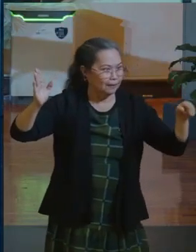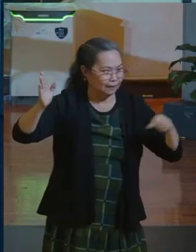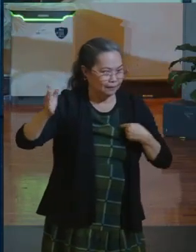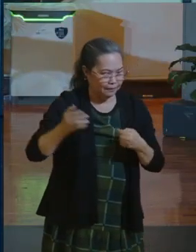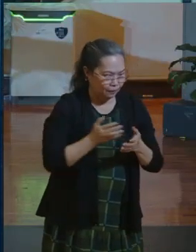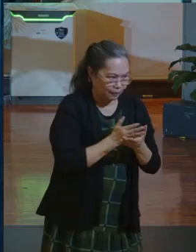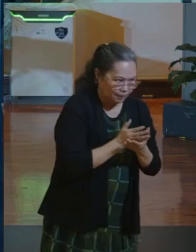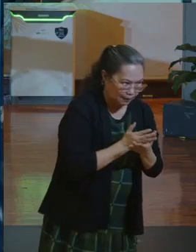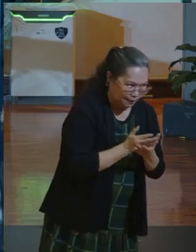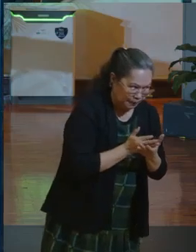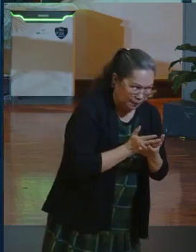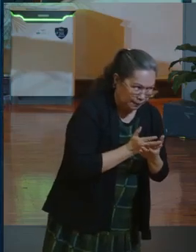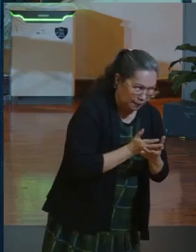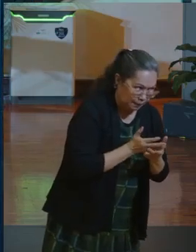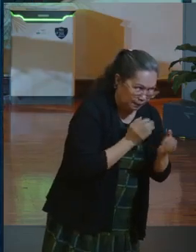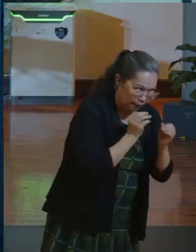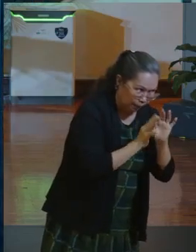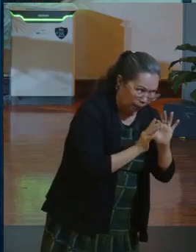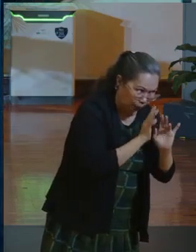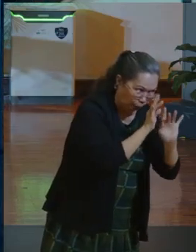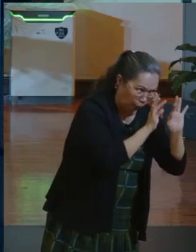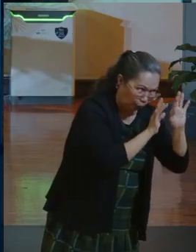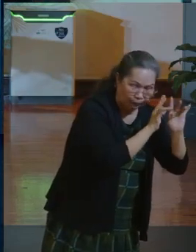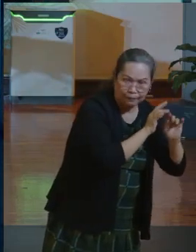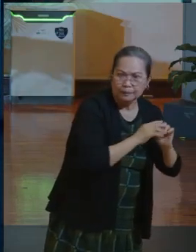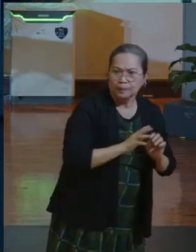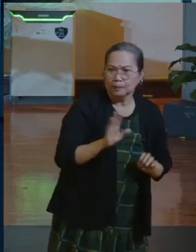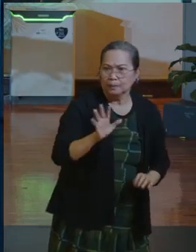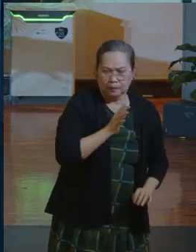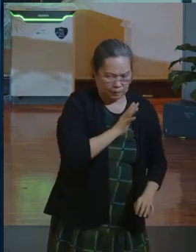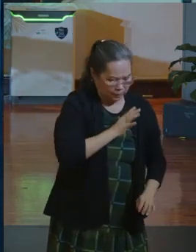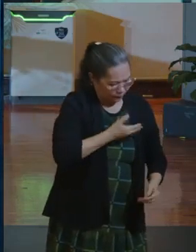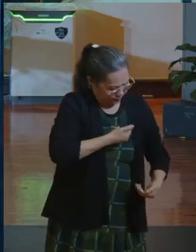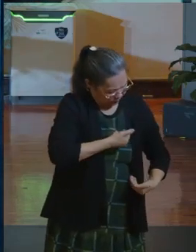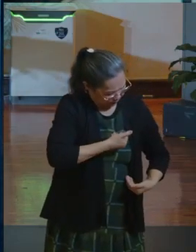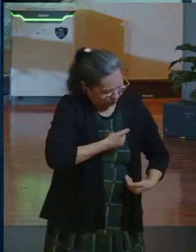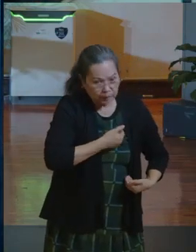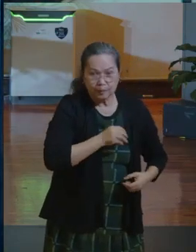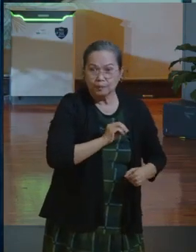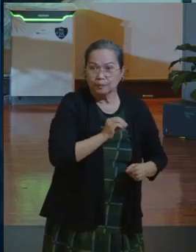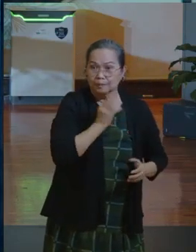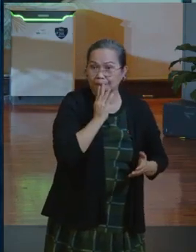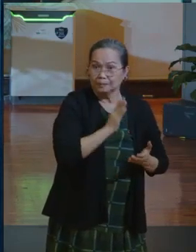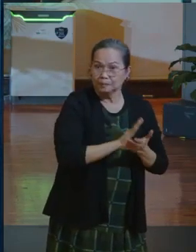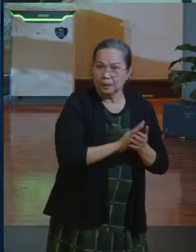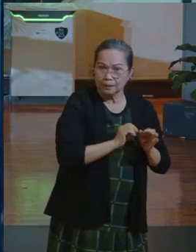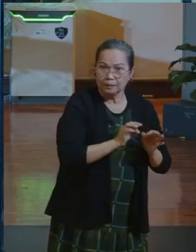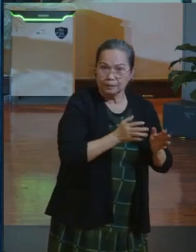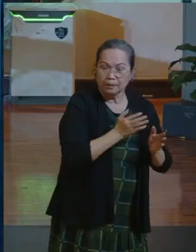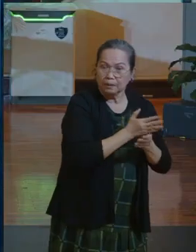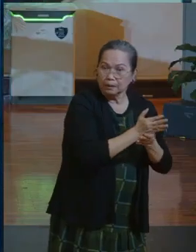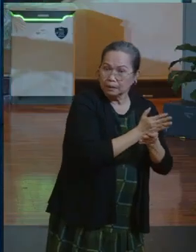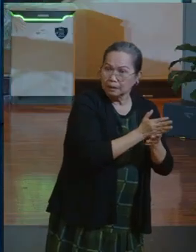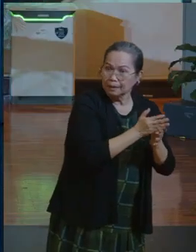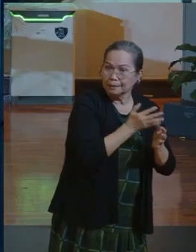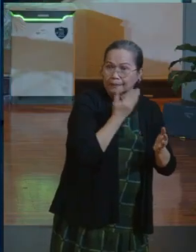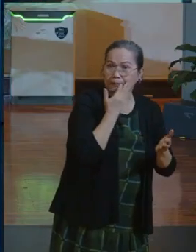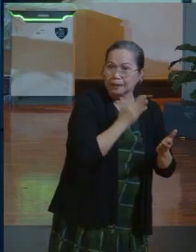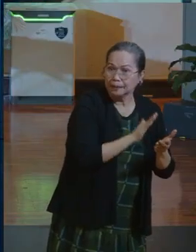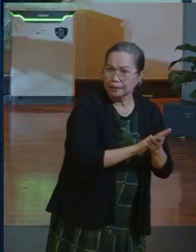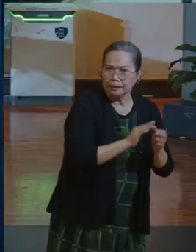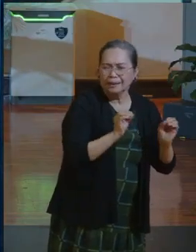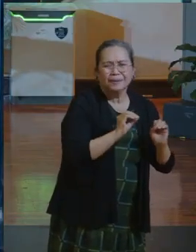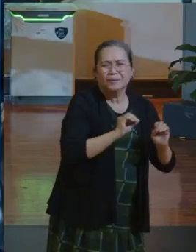pagsasalita. Hindi yung kagandaan ng inyong pag-uugali. Una naman kayong masamang ugali pag nag-share ng gospel. O